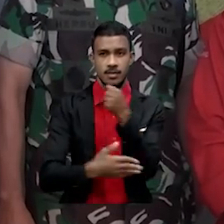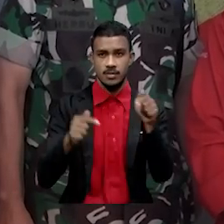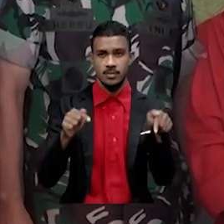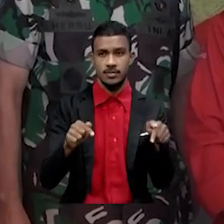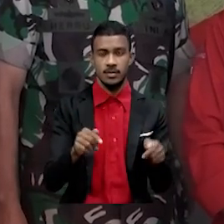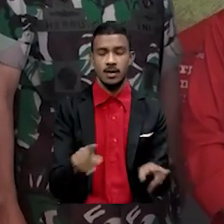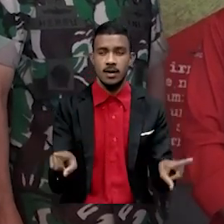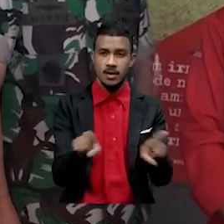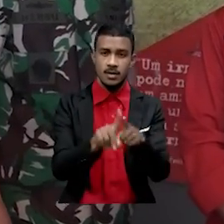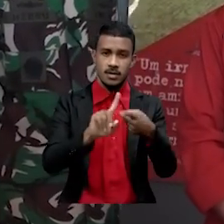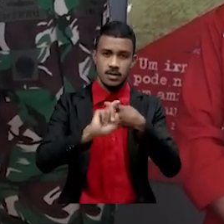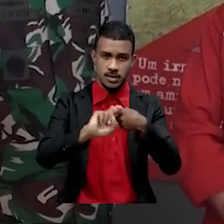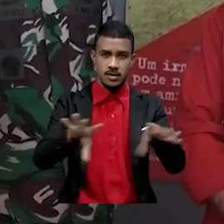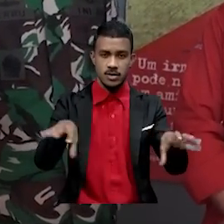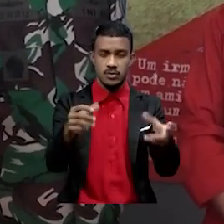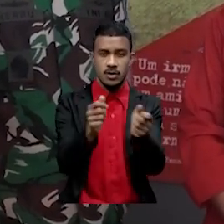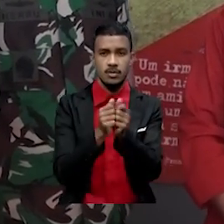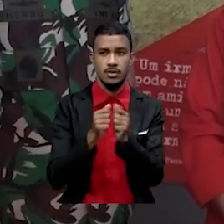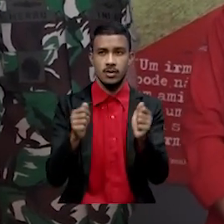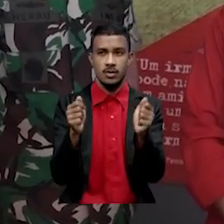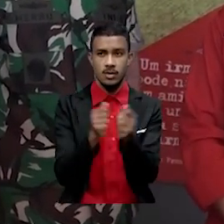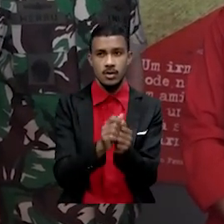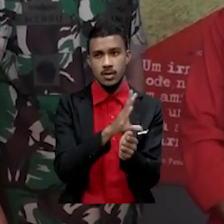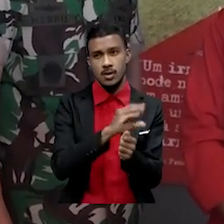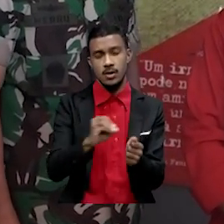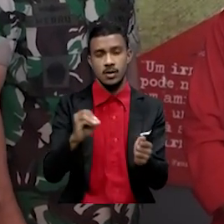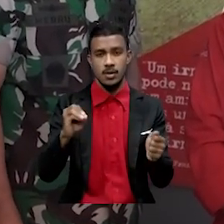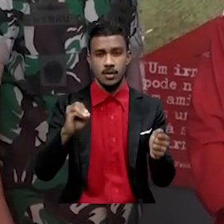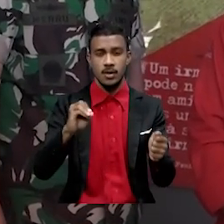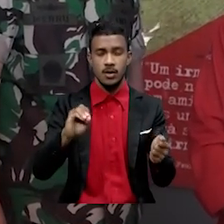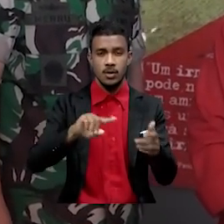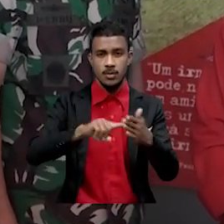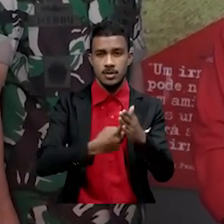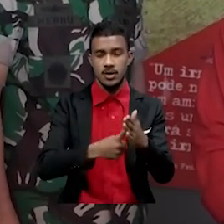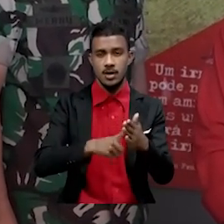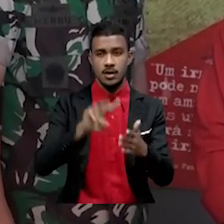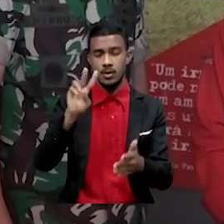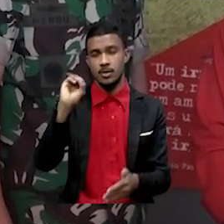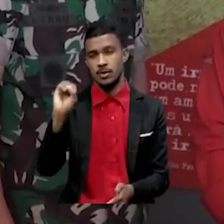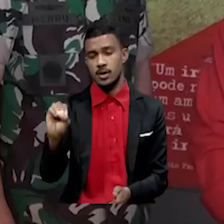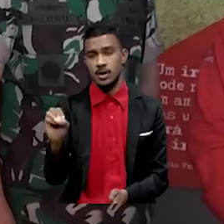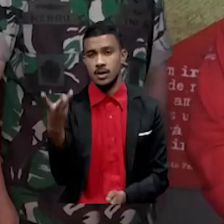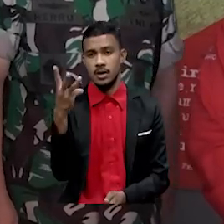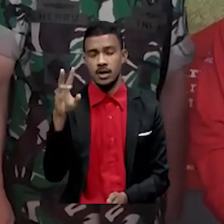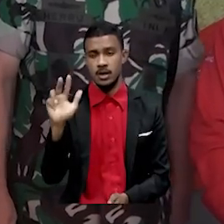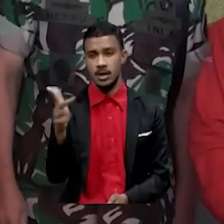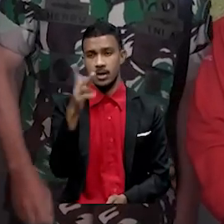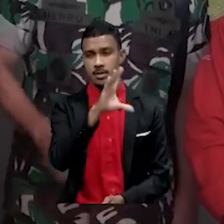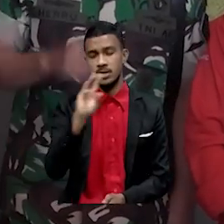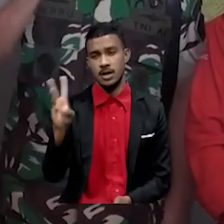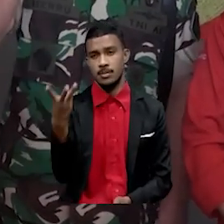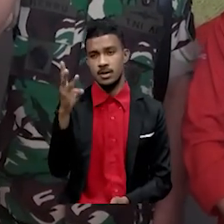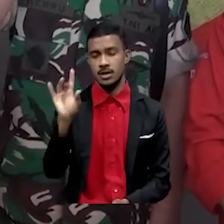meningkat kita bekerja sama secara konkret kan mulai 2013 14 15 16 18